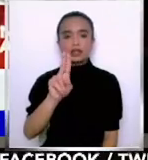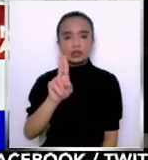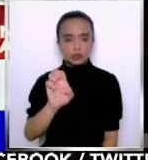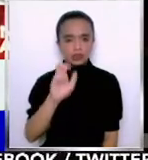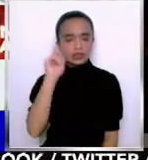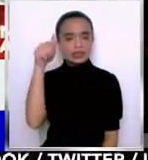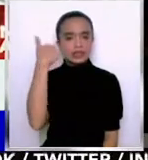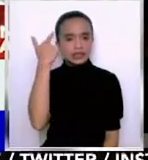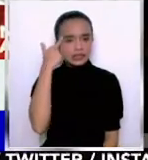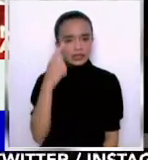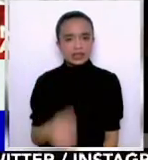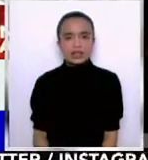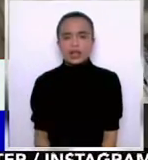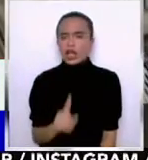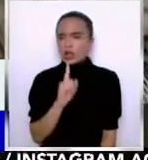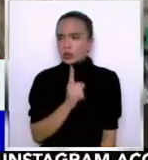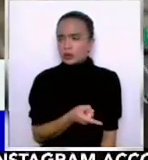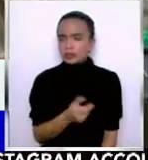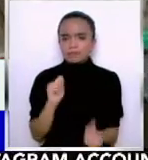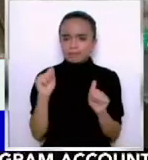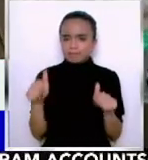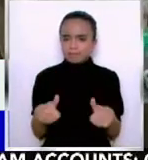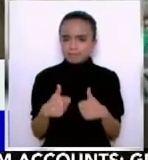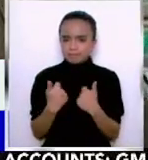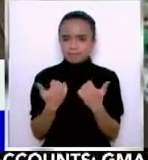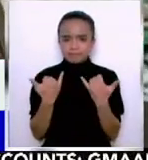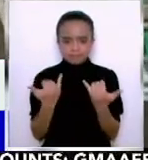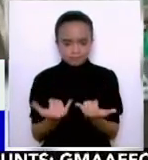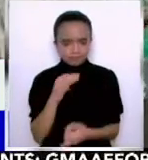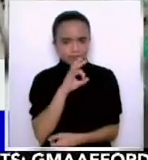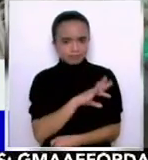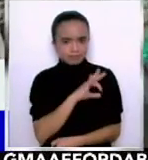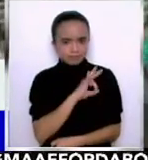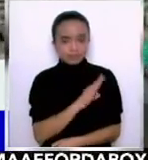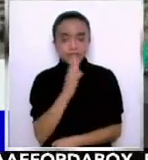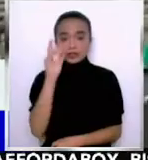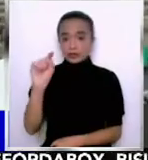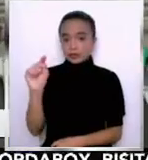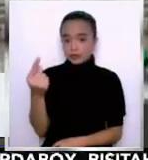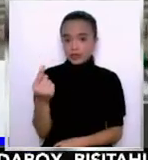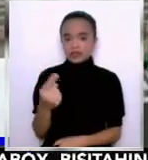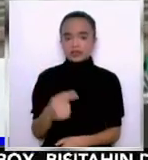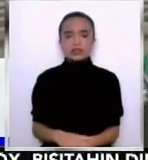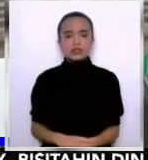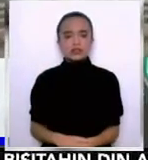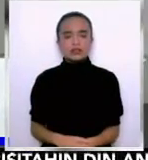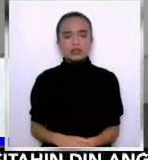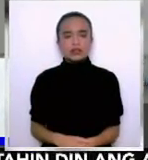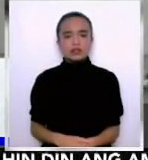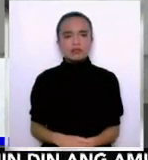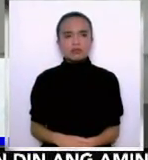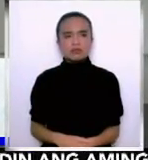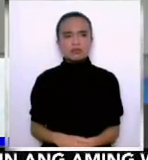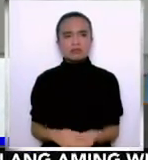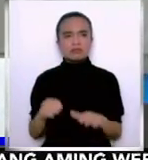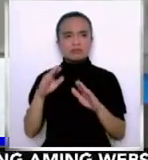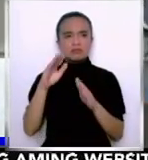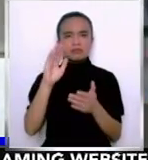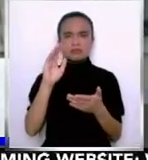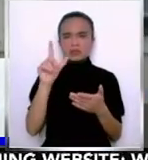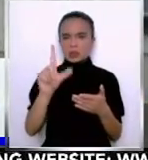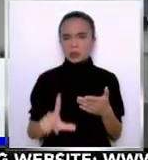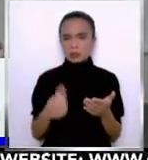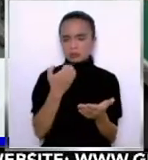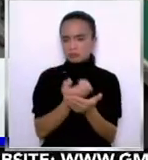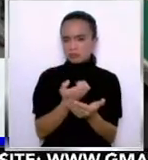tayo sa revenue ngayon dahil una, mababa ang ekonomiya natin, hindi pa